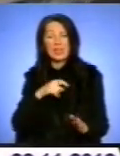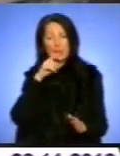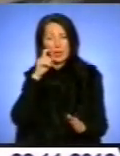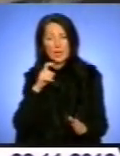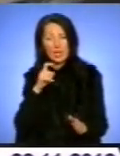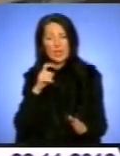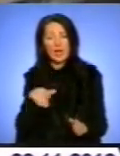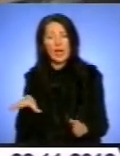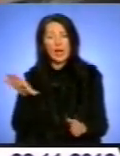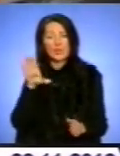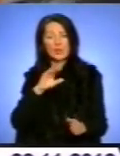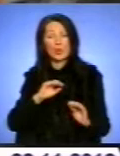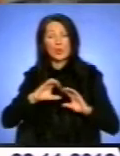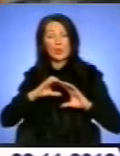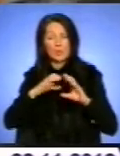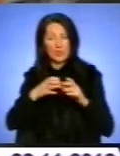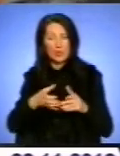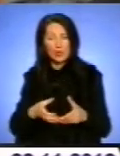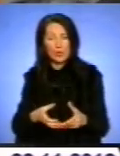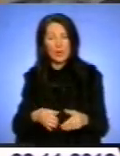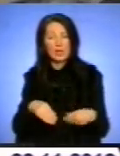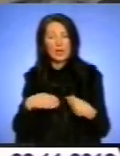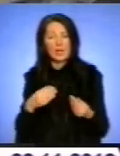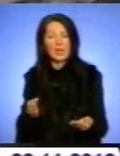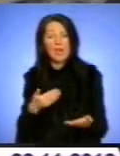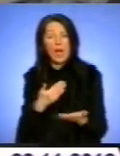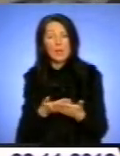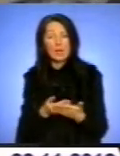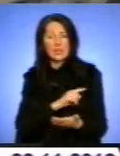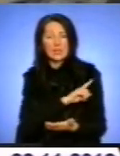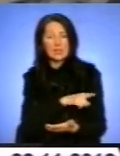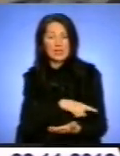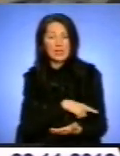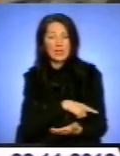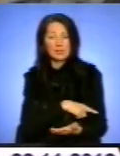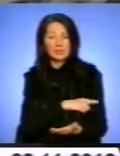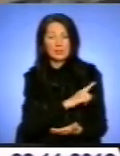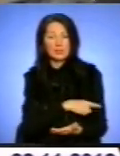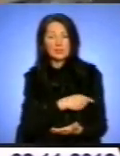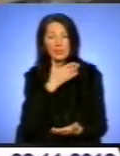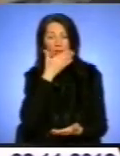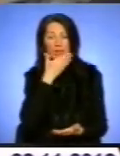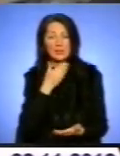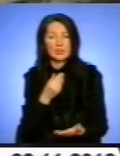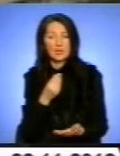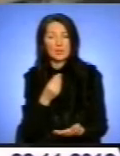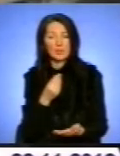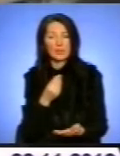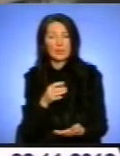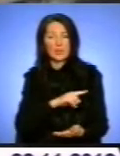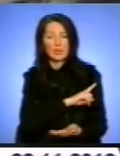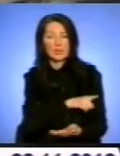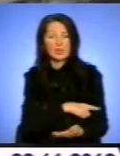але й в цілому світові дали приклад сили, сили краси і